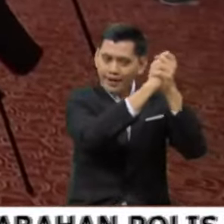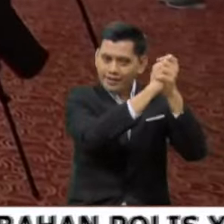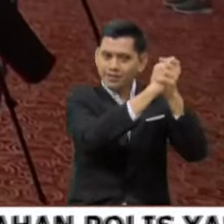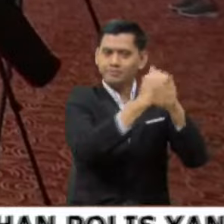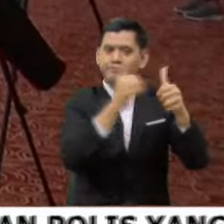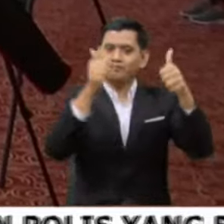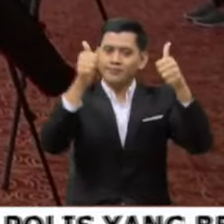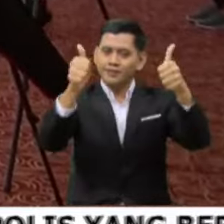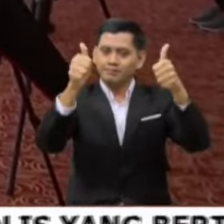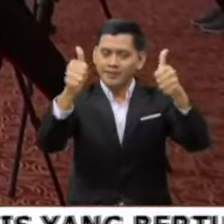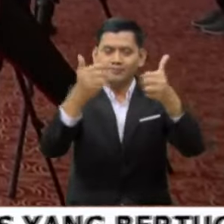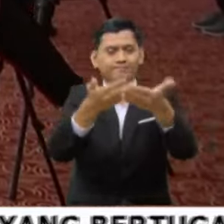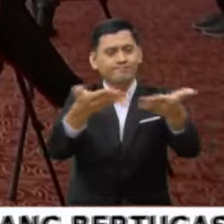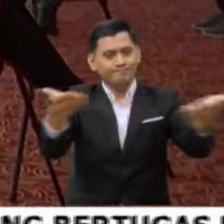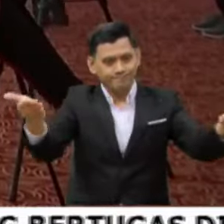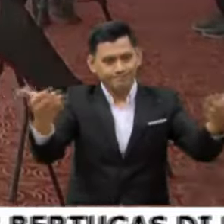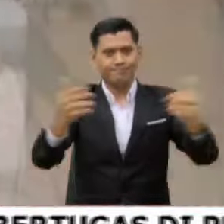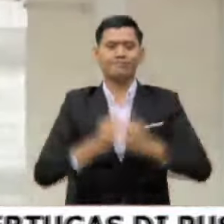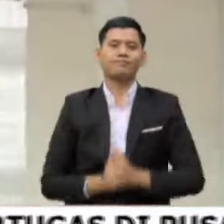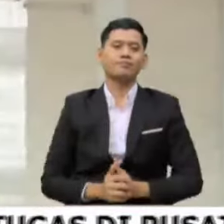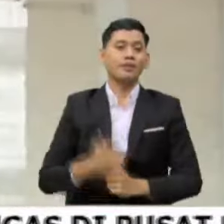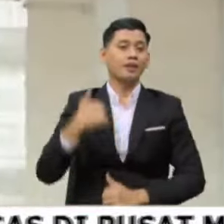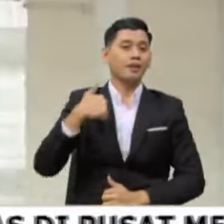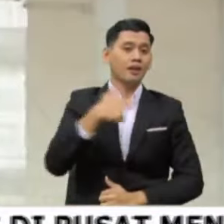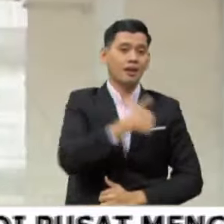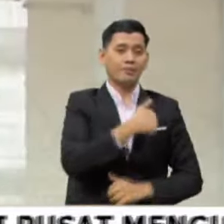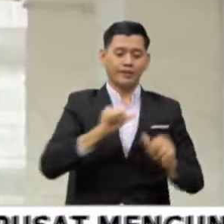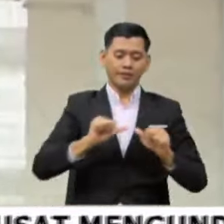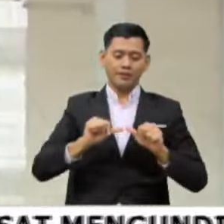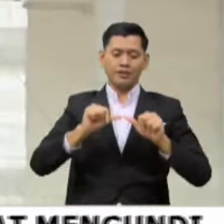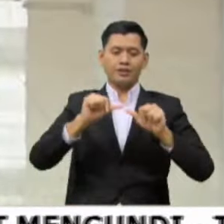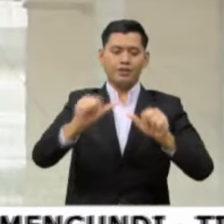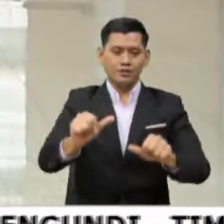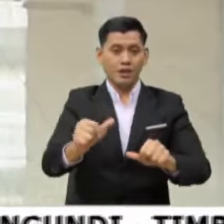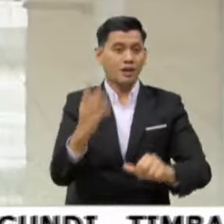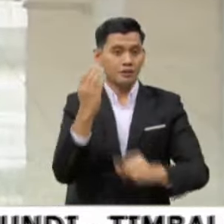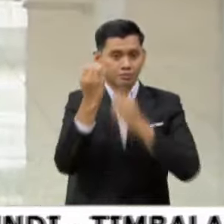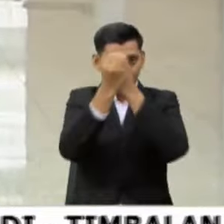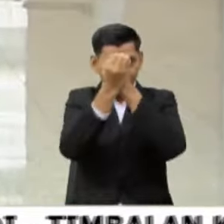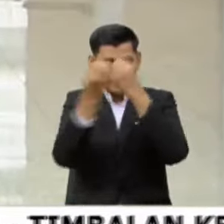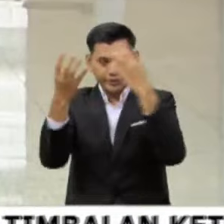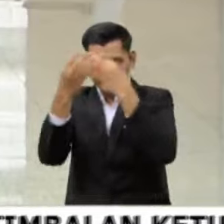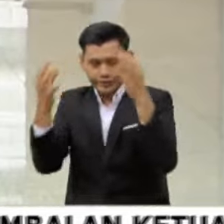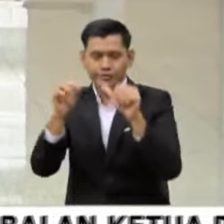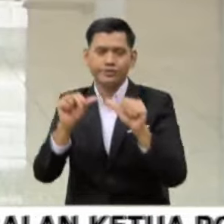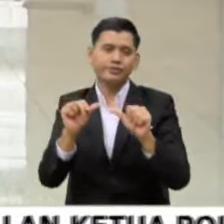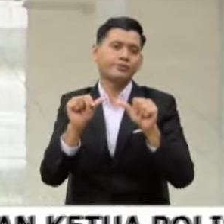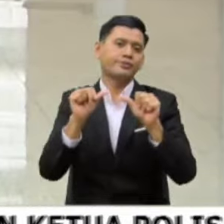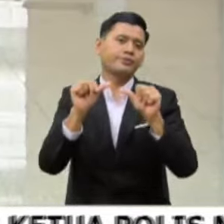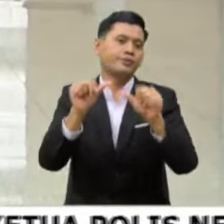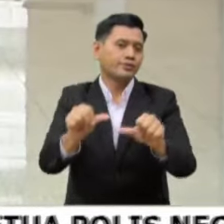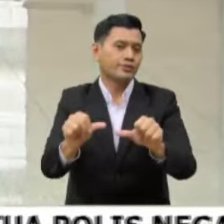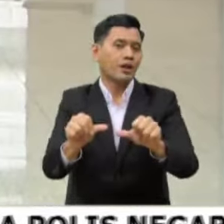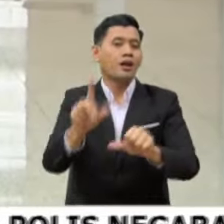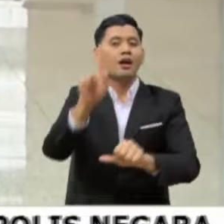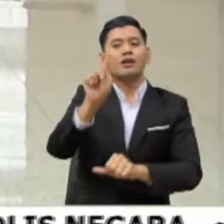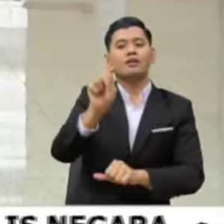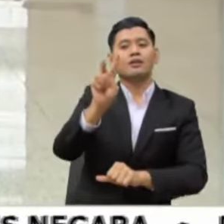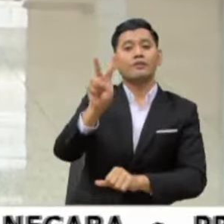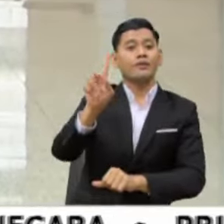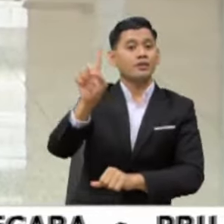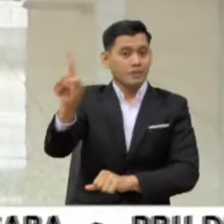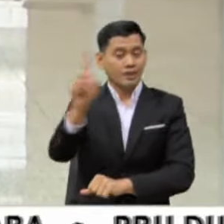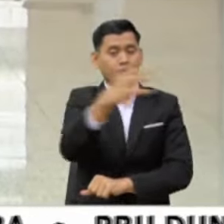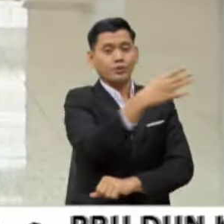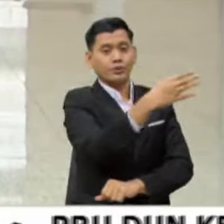kepada mereka. Kami akan terus membawakan perkembangan terkini terus-menerus kepada anda di TV1